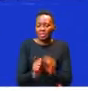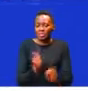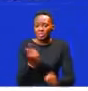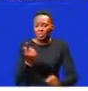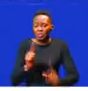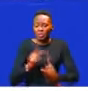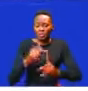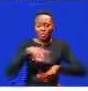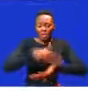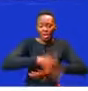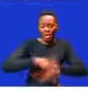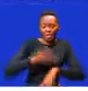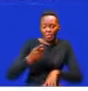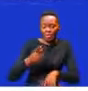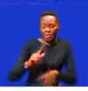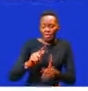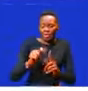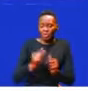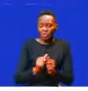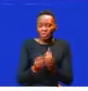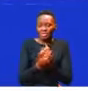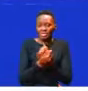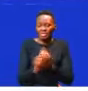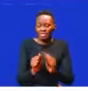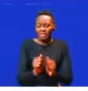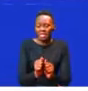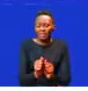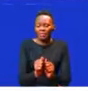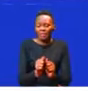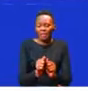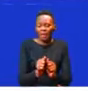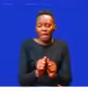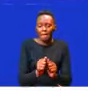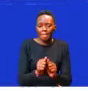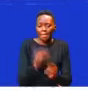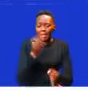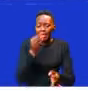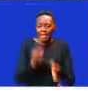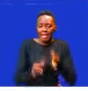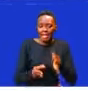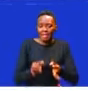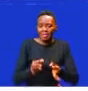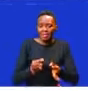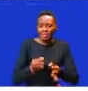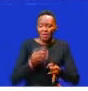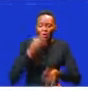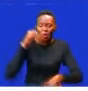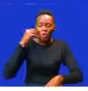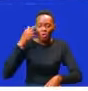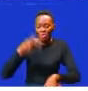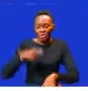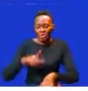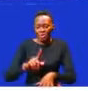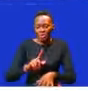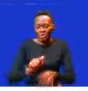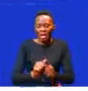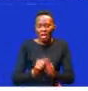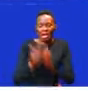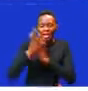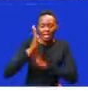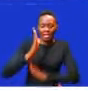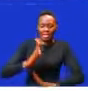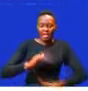jirani kupoesha ama kuleta usalama kama boma yako haina